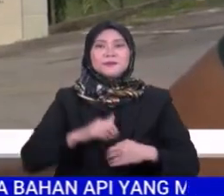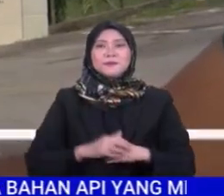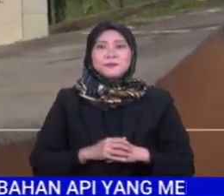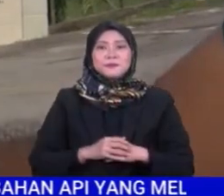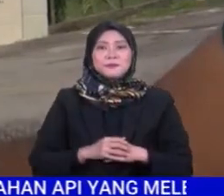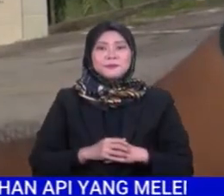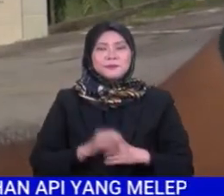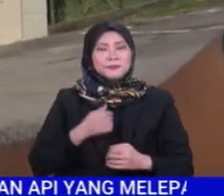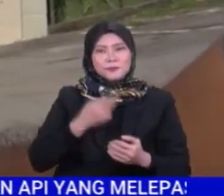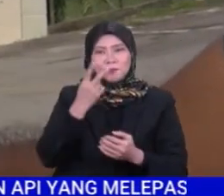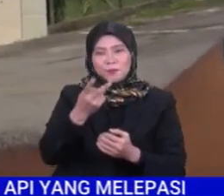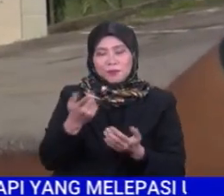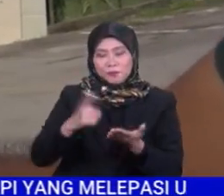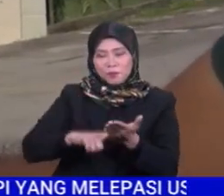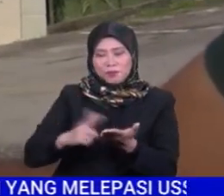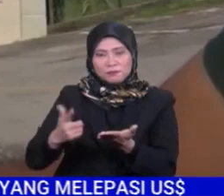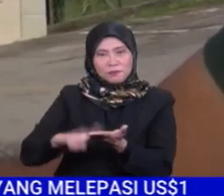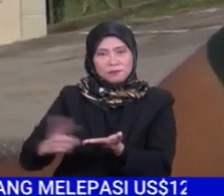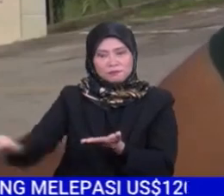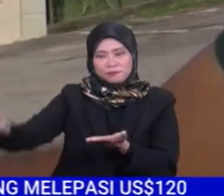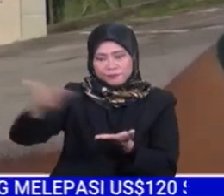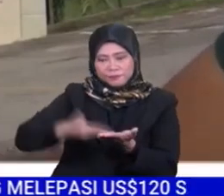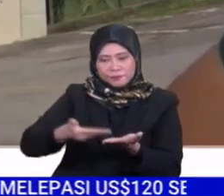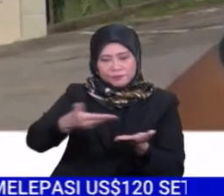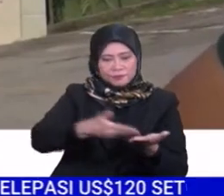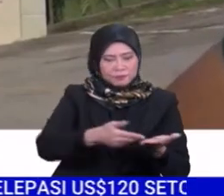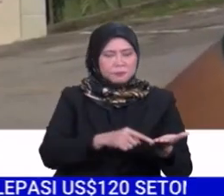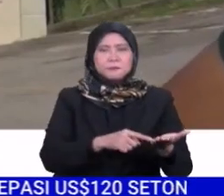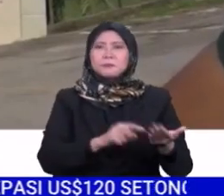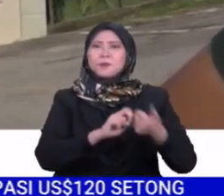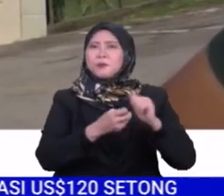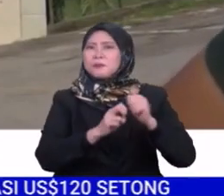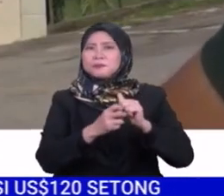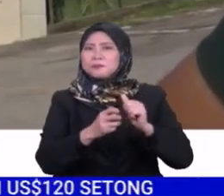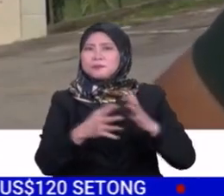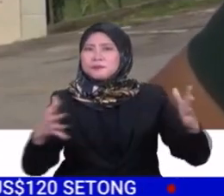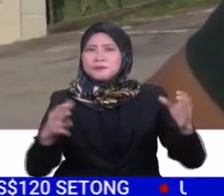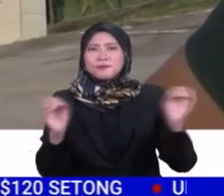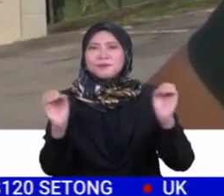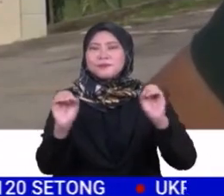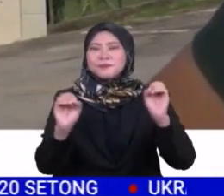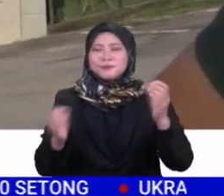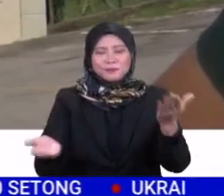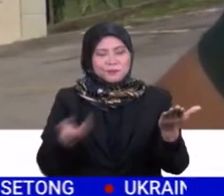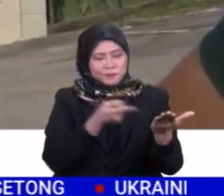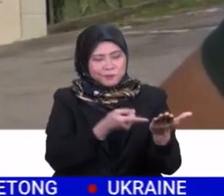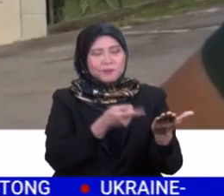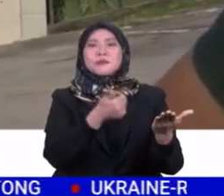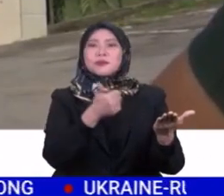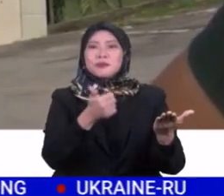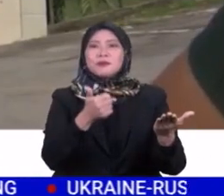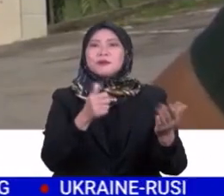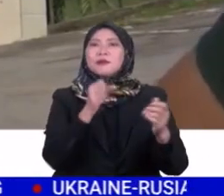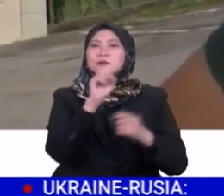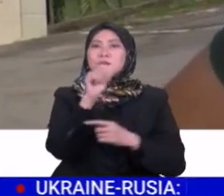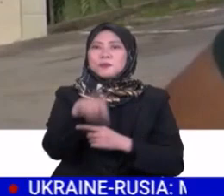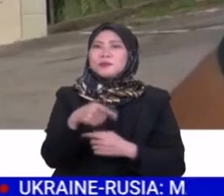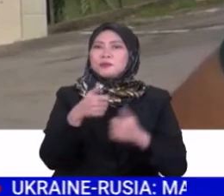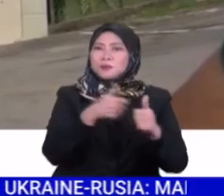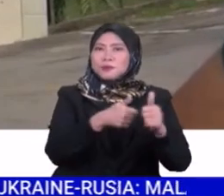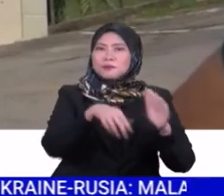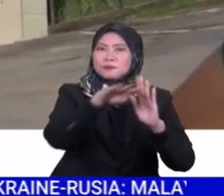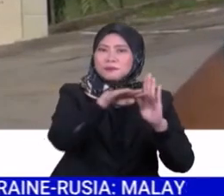melihat laporan yang mereka hantar kepada saya, tiadalah isu-isu besar dan semuanya boleh dikatakan mengikuti SOP yang telah